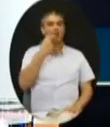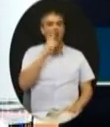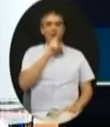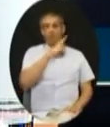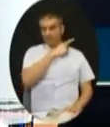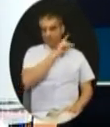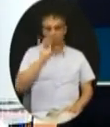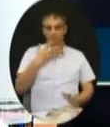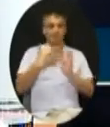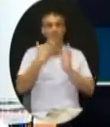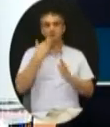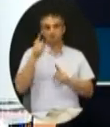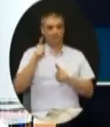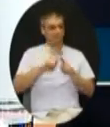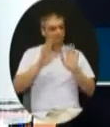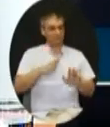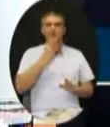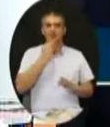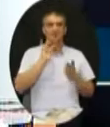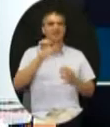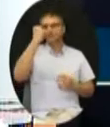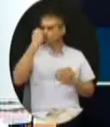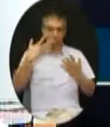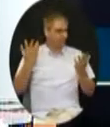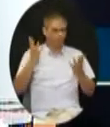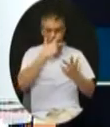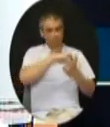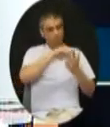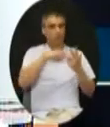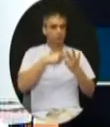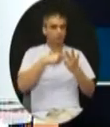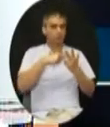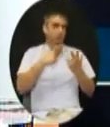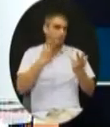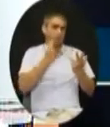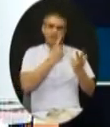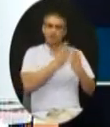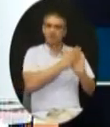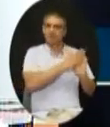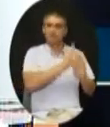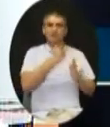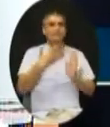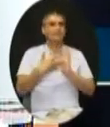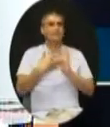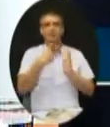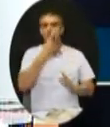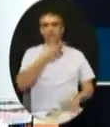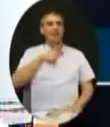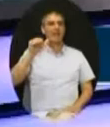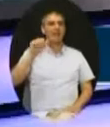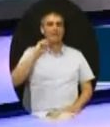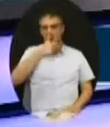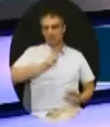ביקורת כלפי ישראל, שהיא אנטישמית, אנטי-ישראלית, אנטי-ציונית, כל שלושת המרכיבים נוכחים בה. זה דבר אחד. מה עם ביקורת שמשמיע אנגלה